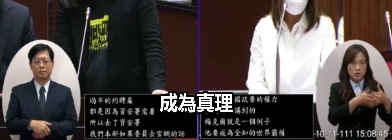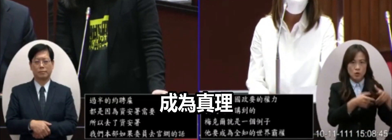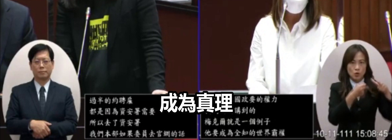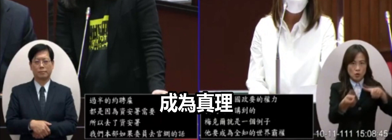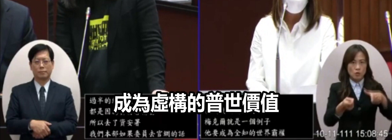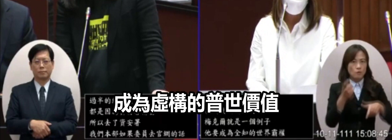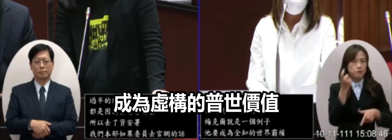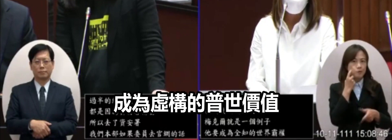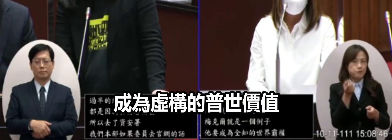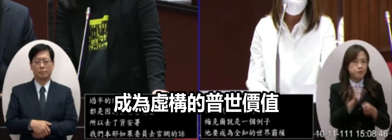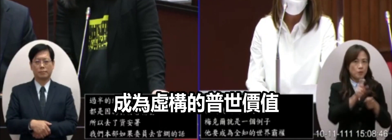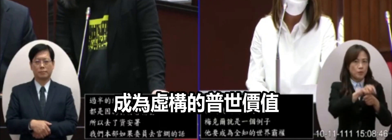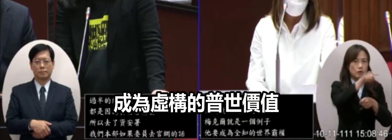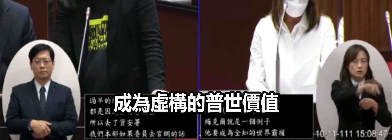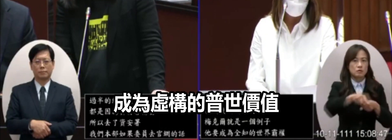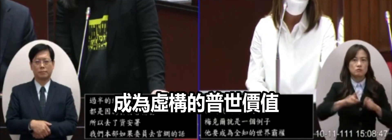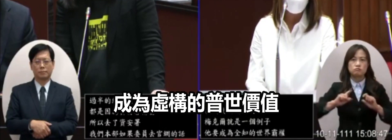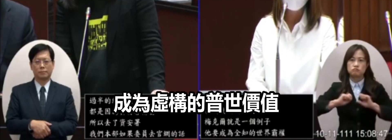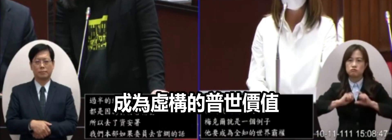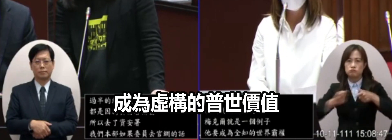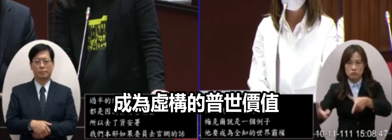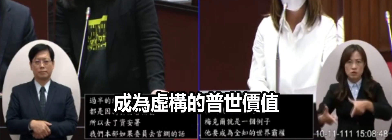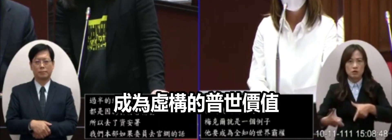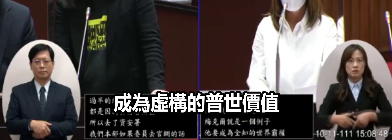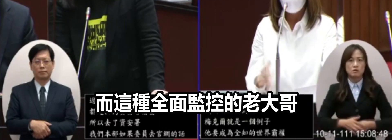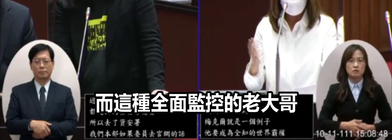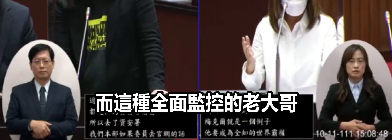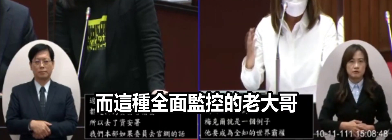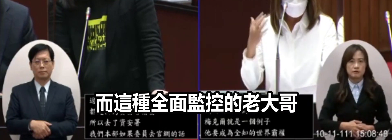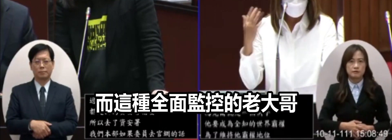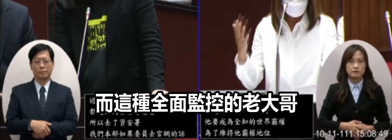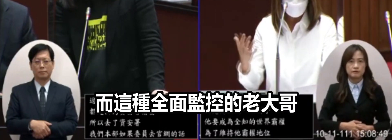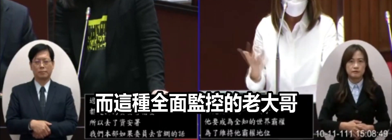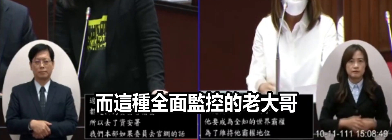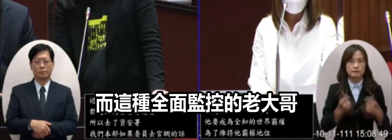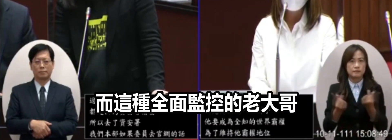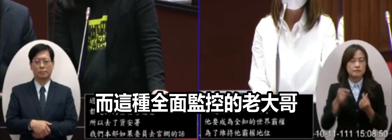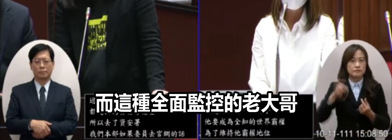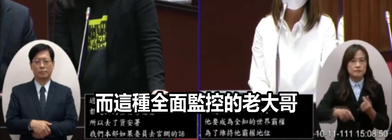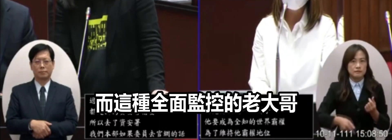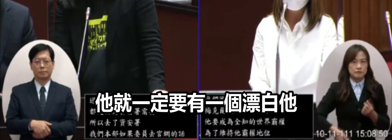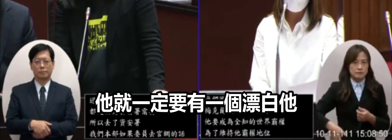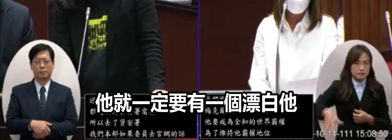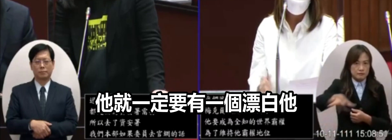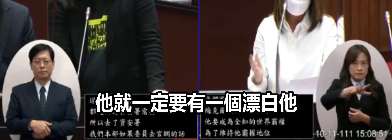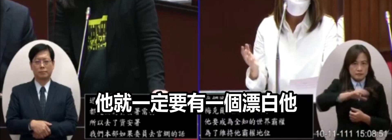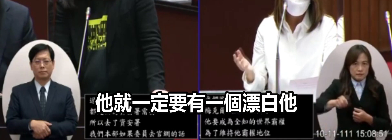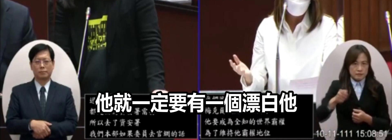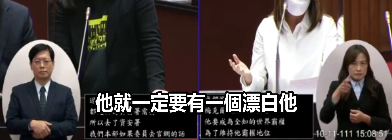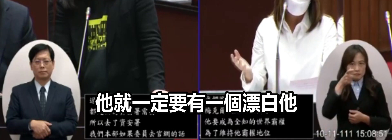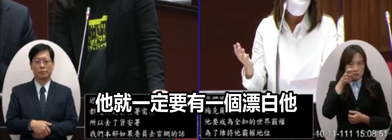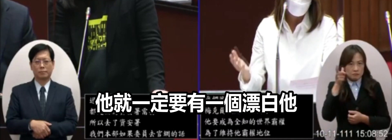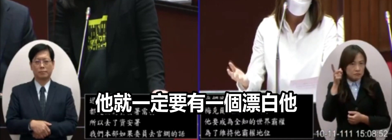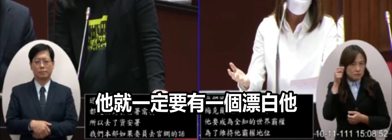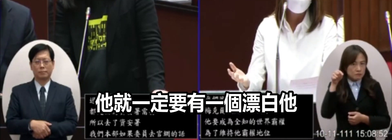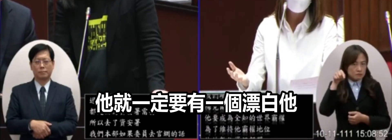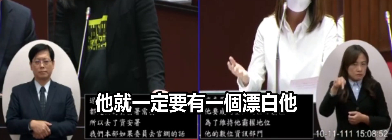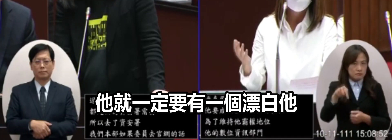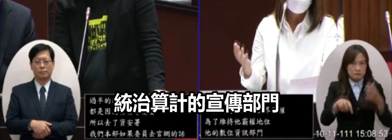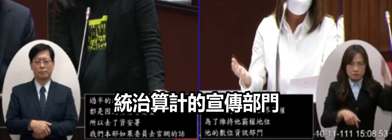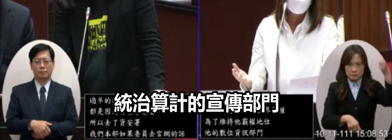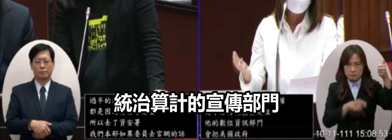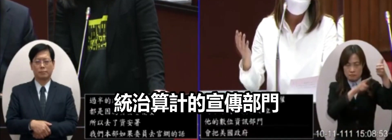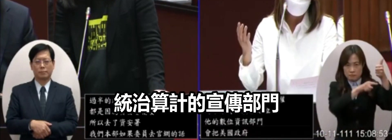成为真理，成为虚构的普世价值。而这种全面监控的老大哥，他就一定要有一个漂白